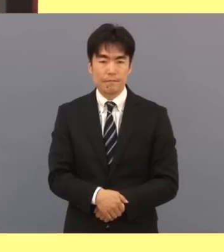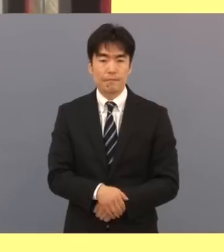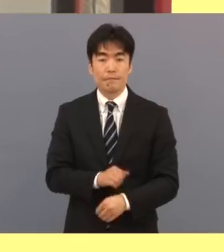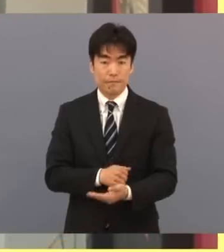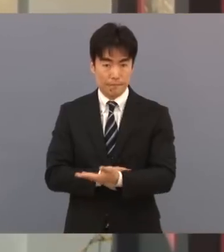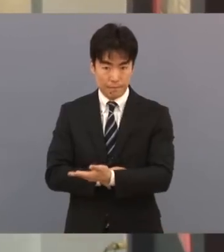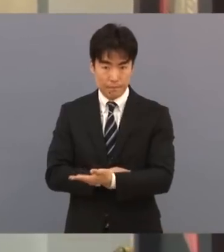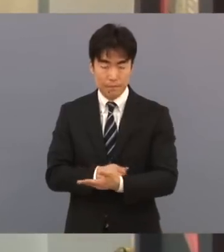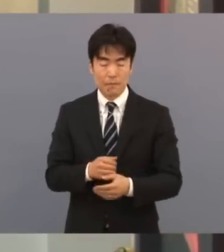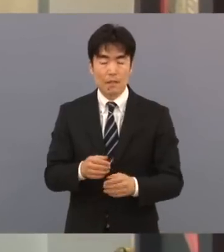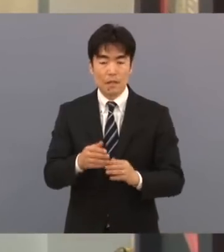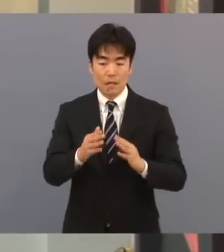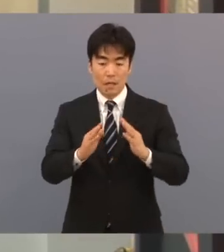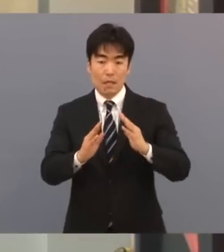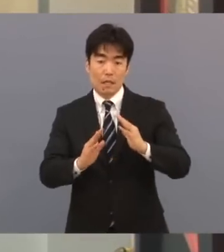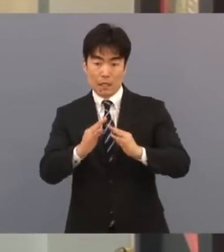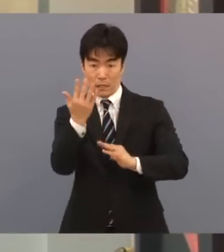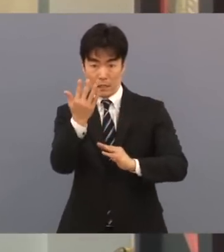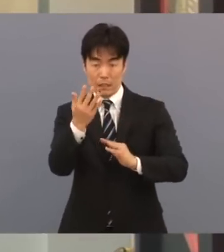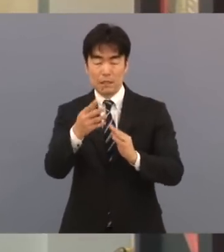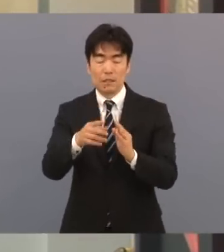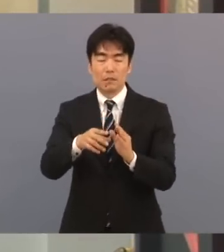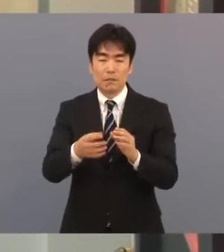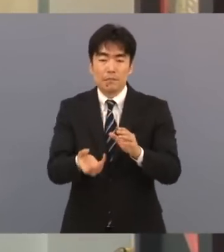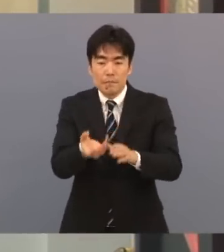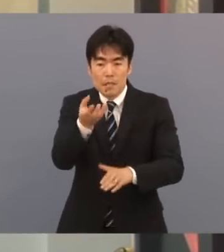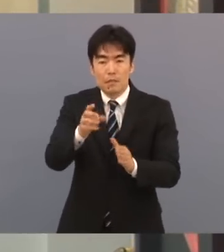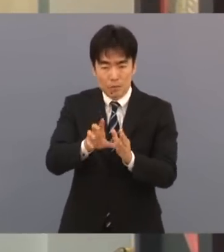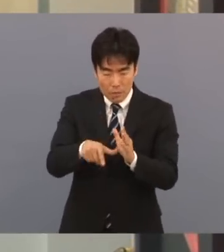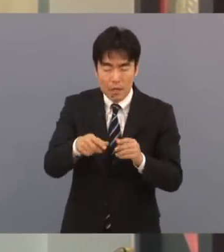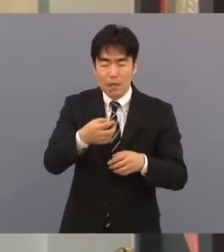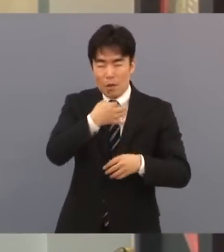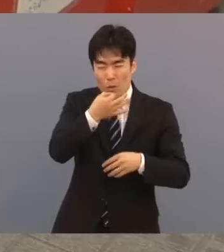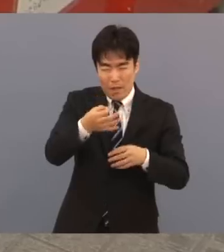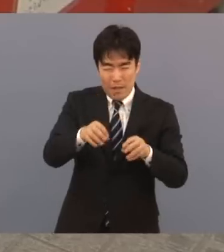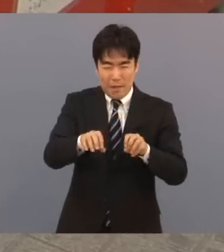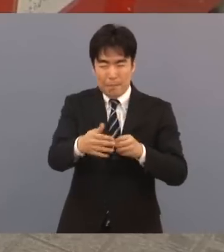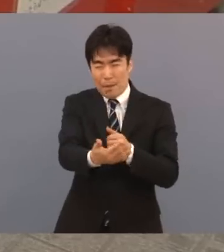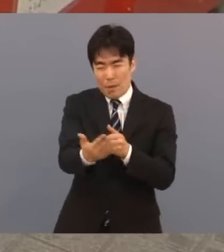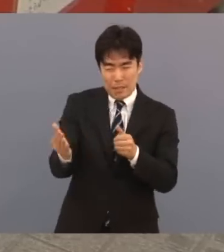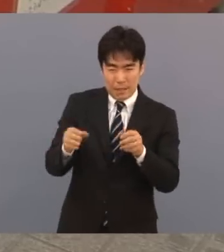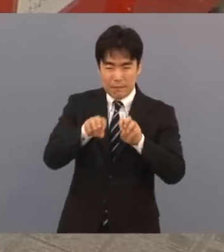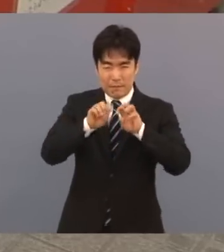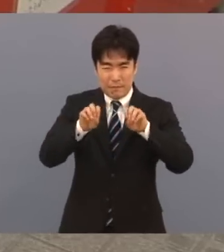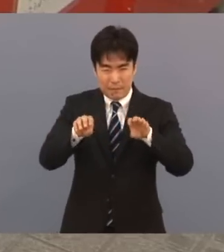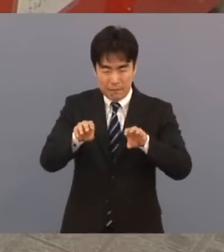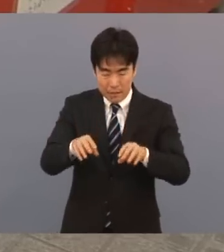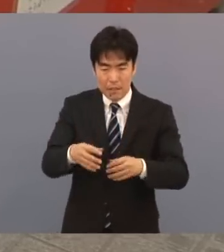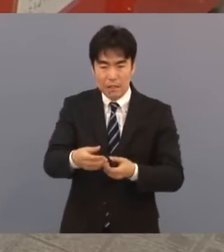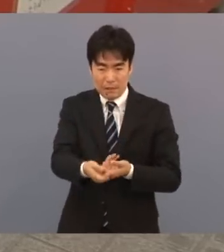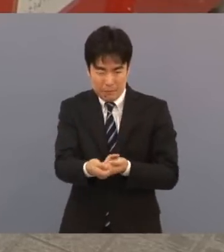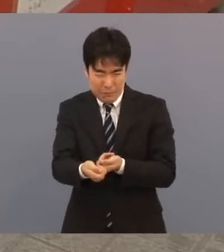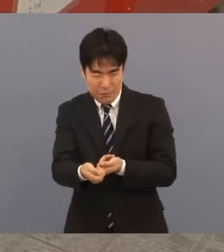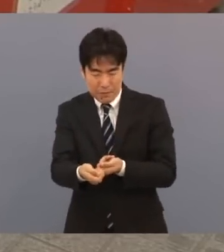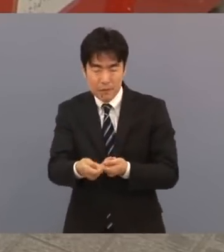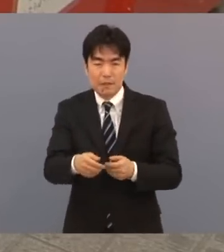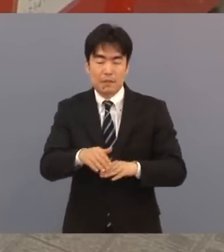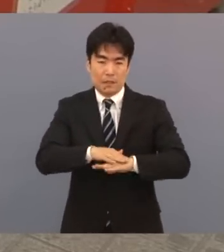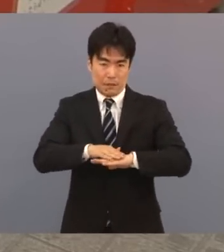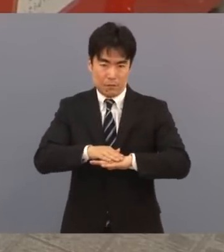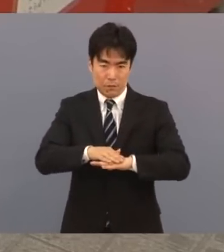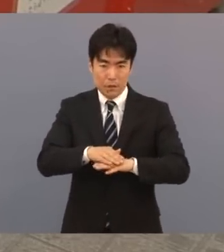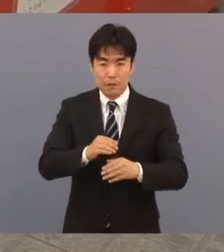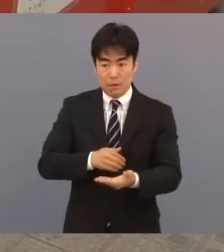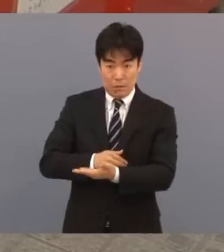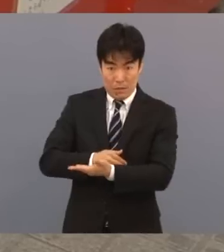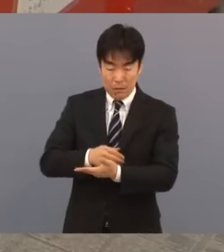火災が起きたらまずは大声で周りの人に火災を知らせ初期消火。消火器は家庭に